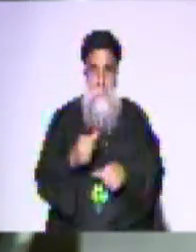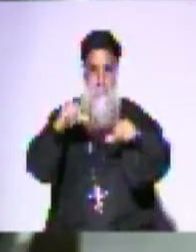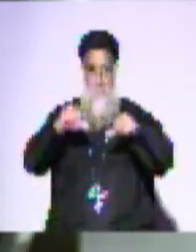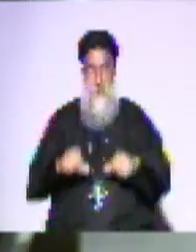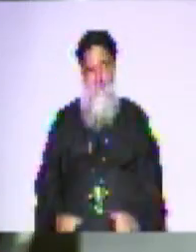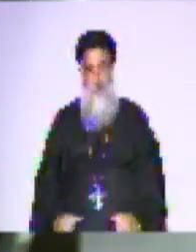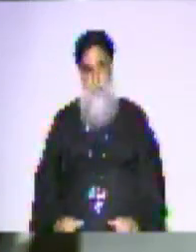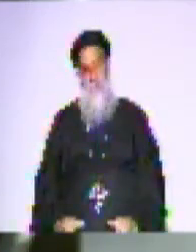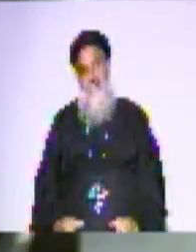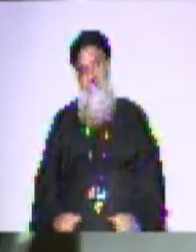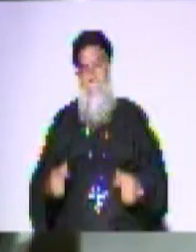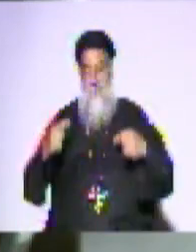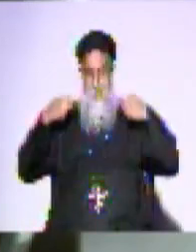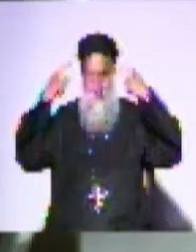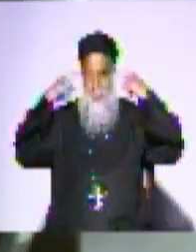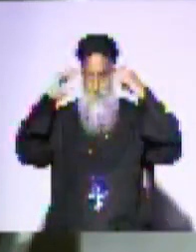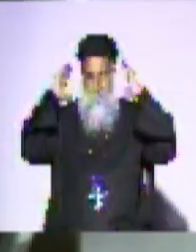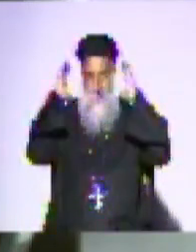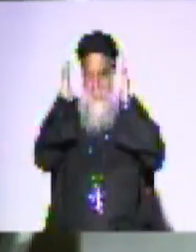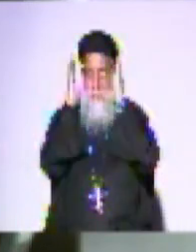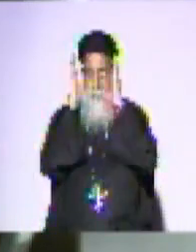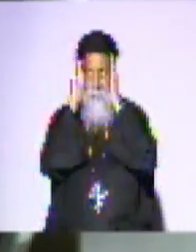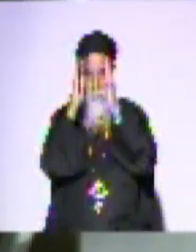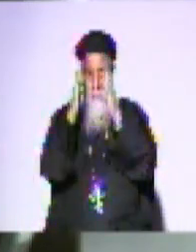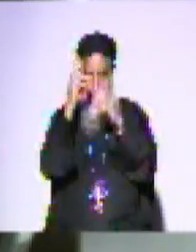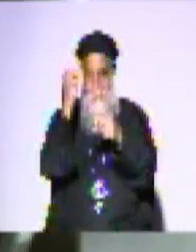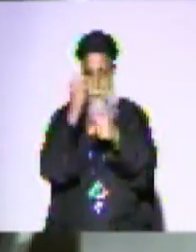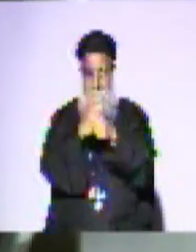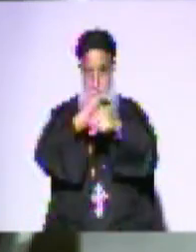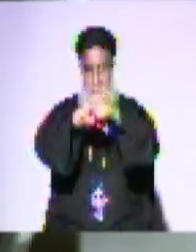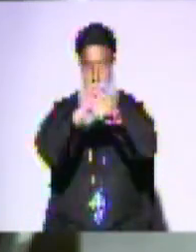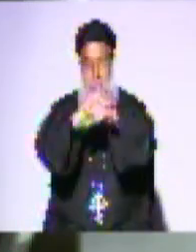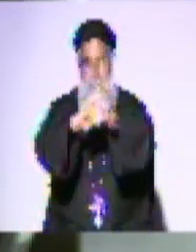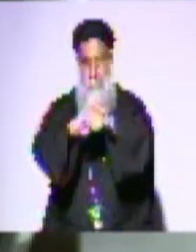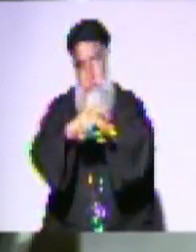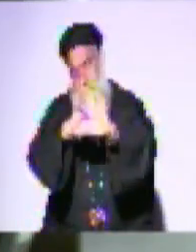يدري يتمسك بها، فهي